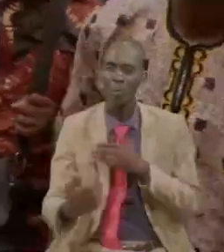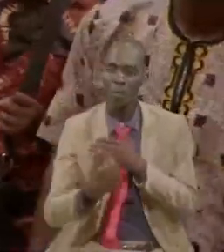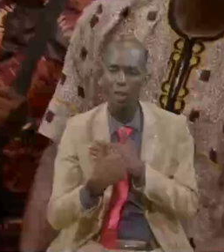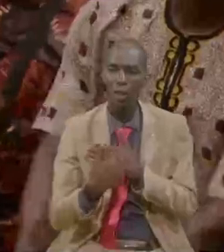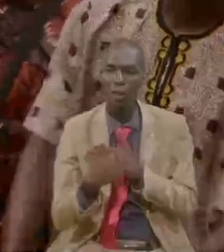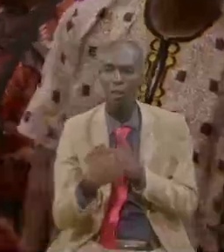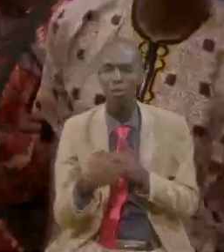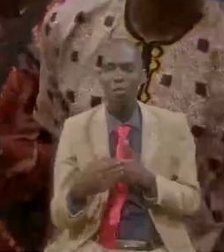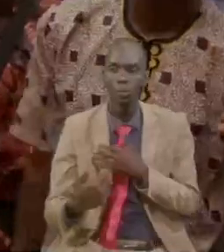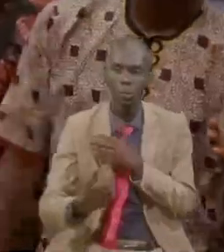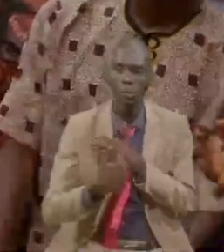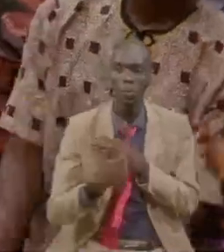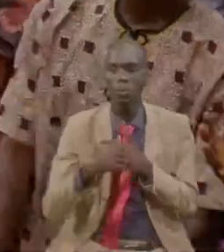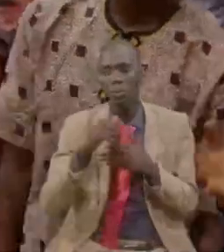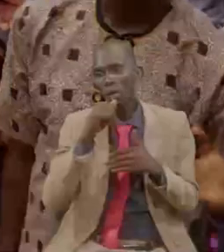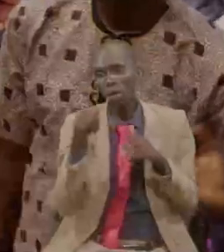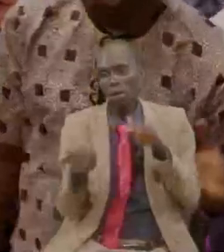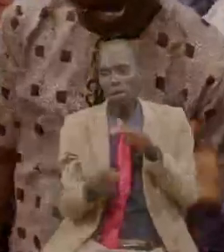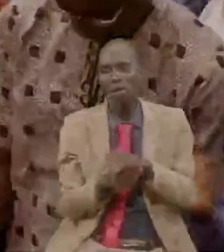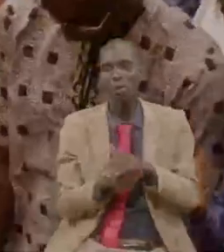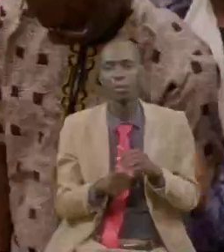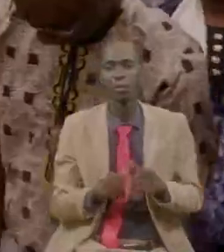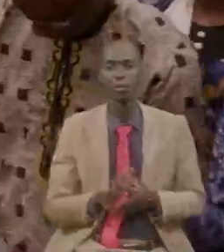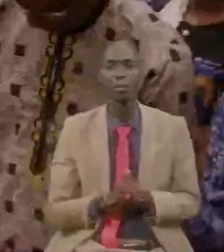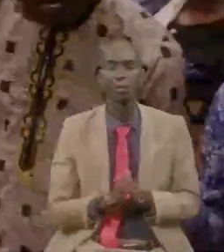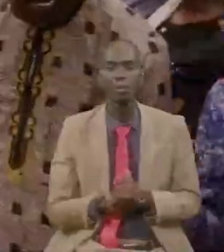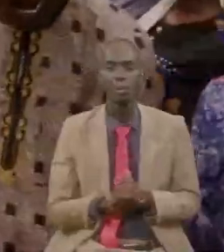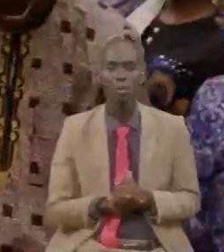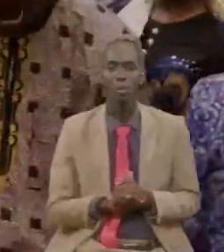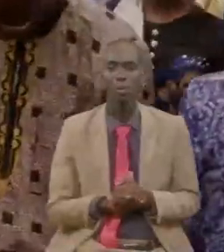pas des choses sales derrière la porte, derrière le rideau.